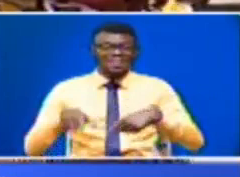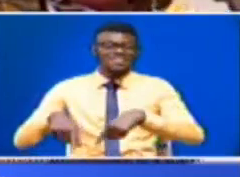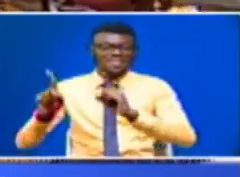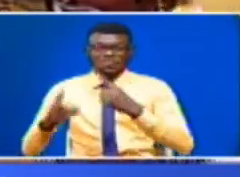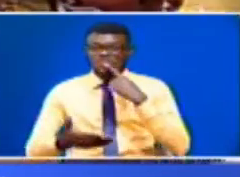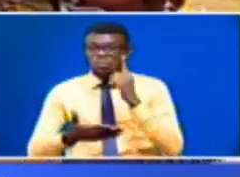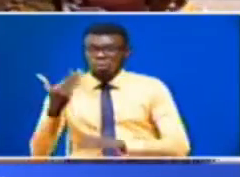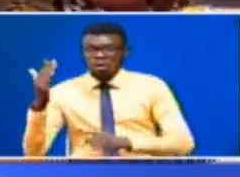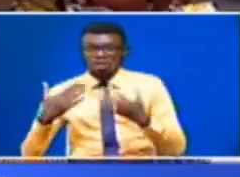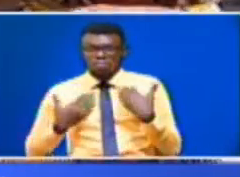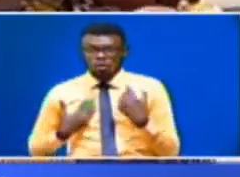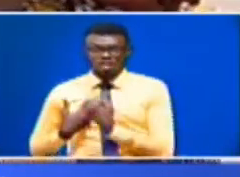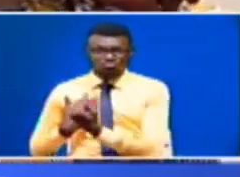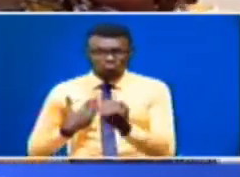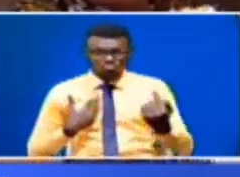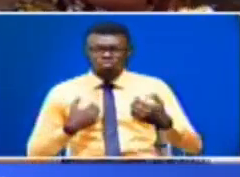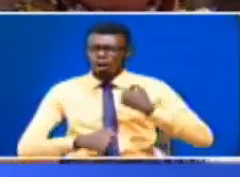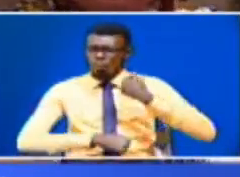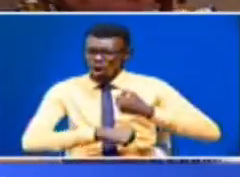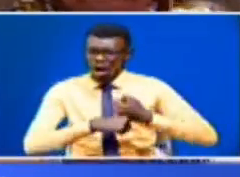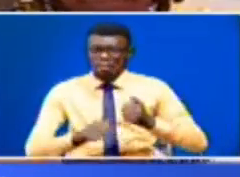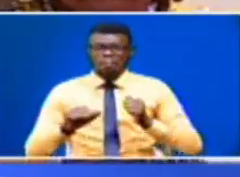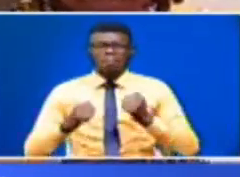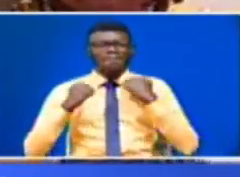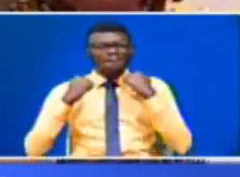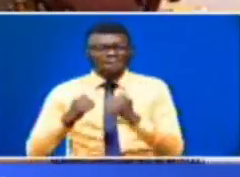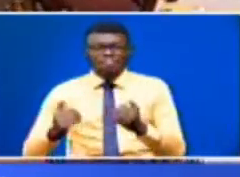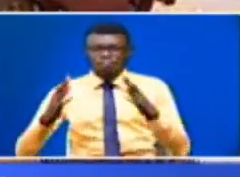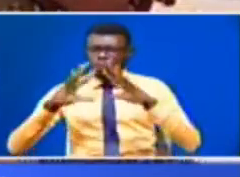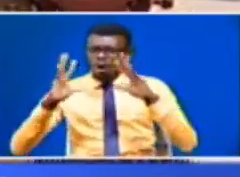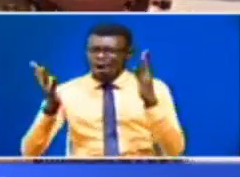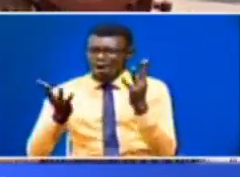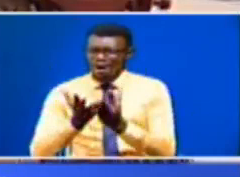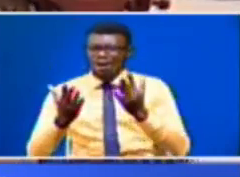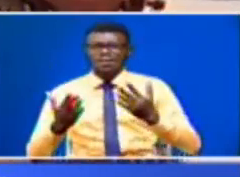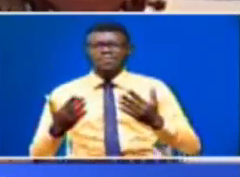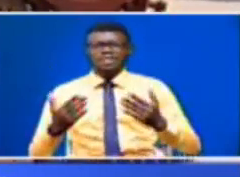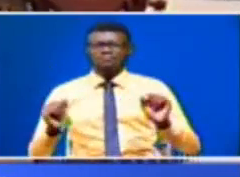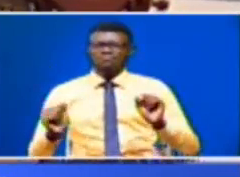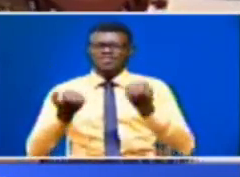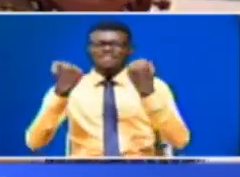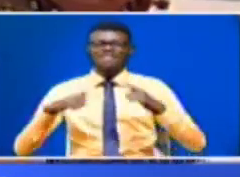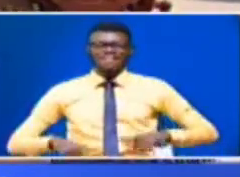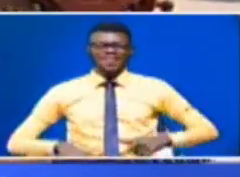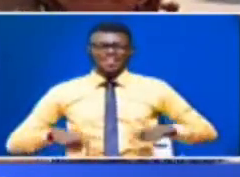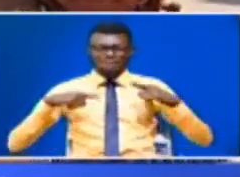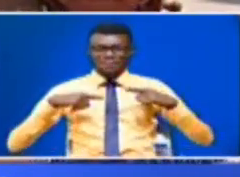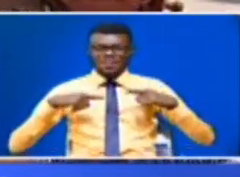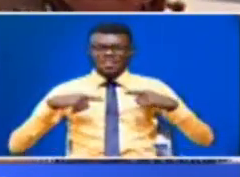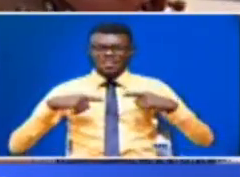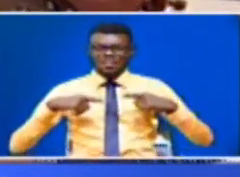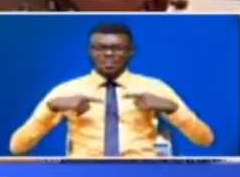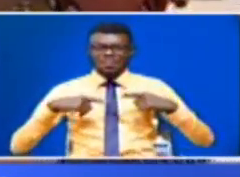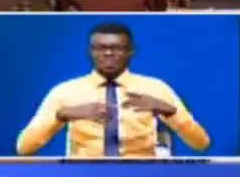kuwa kila mtu ni afanye jitihada zake kuhakikisha kuwa duniani ni pahali pazuri pa kuishi. Tobias Chanji,